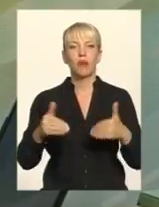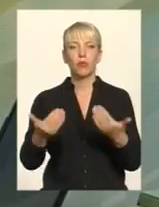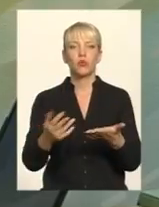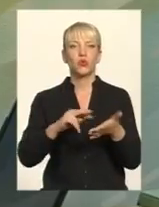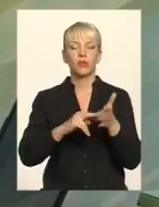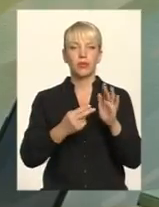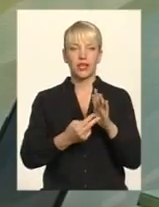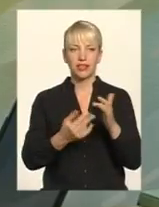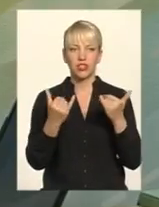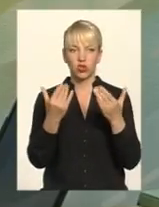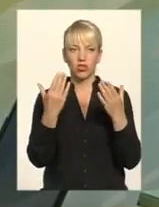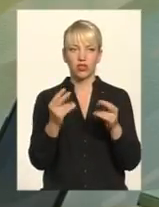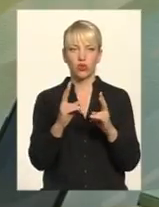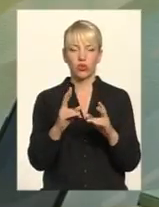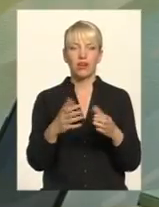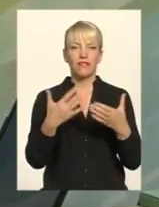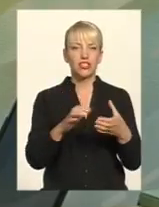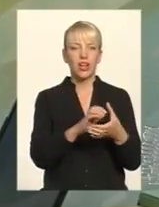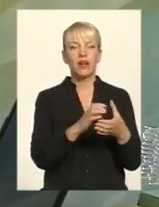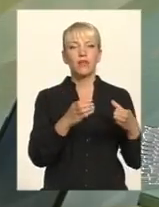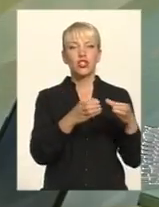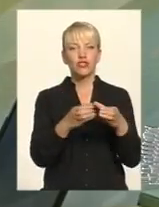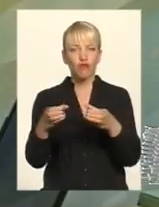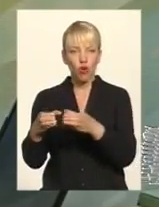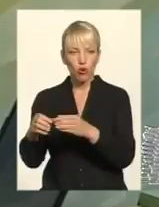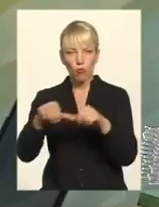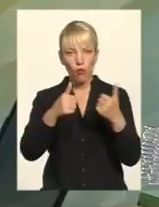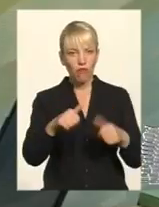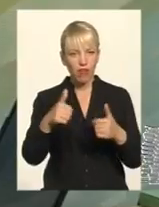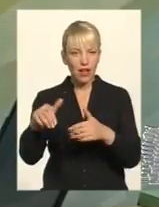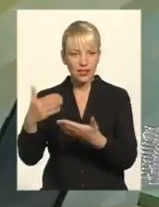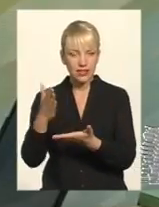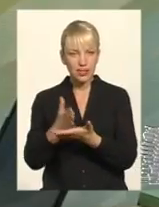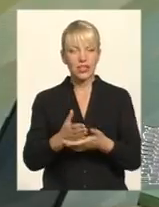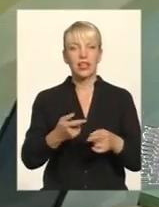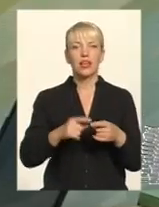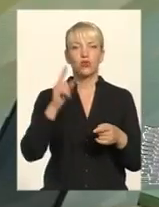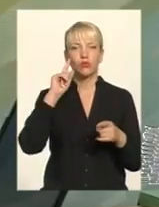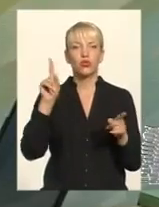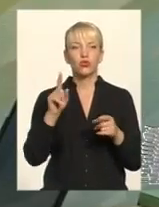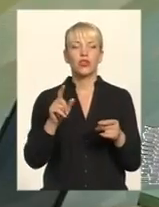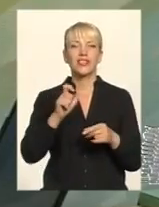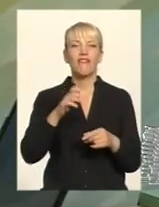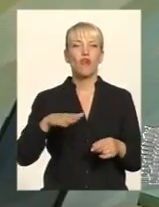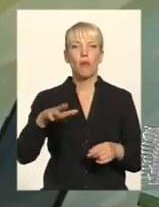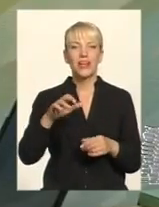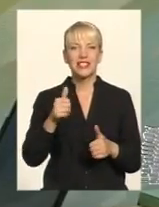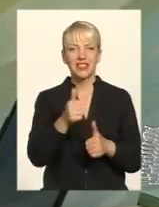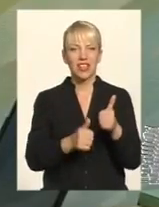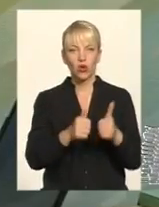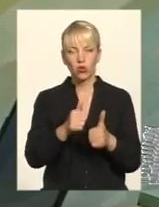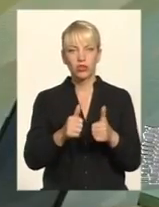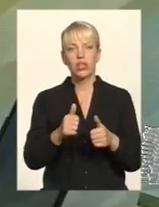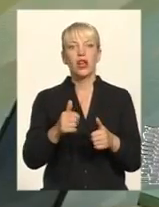день це тільки громади, які сформувалися, але я думаю, що вони, коли підуть європейські кошти, європейські гранди, коли